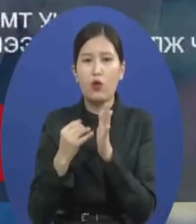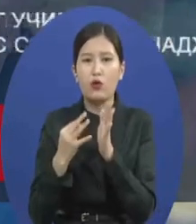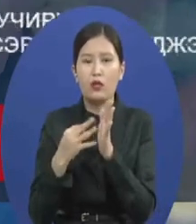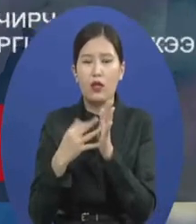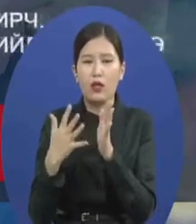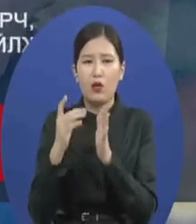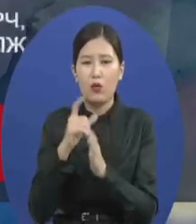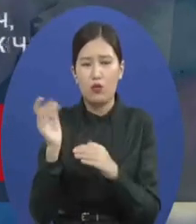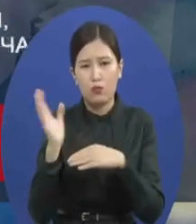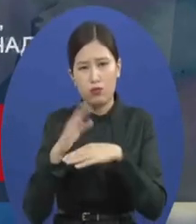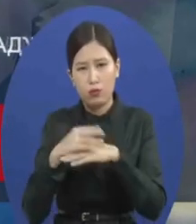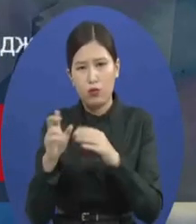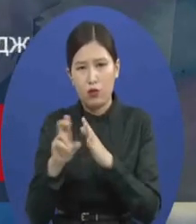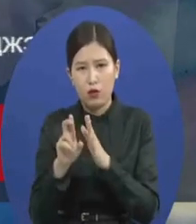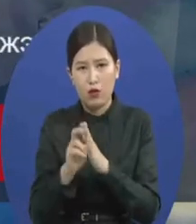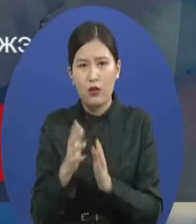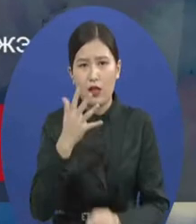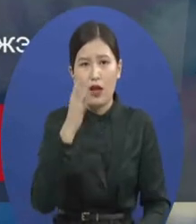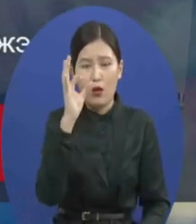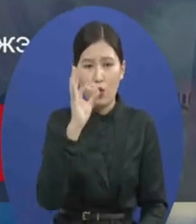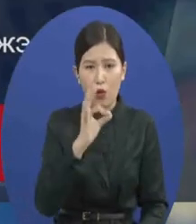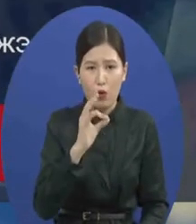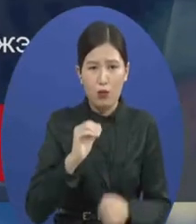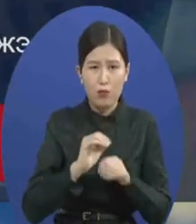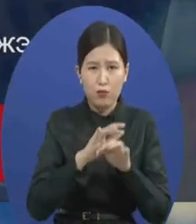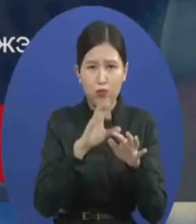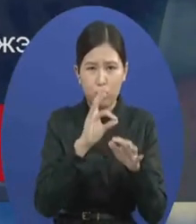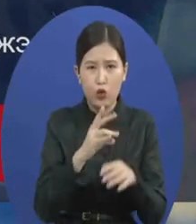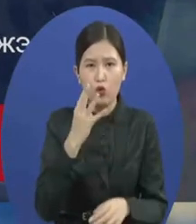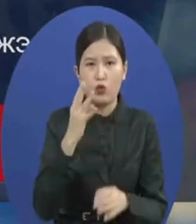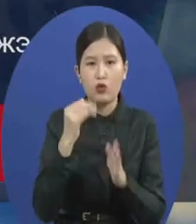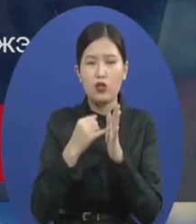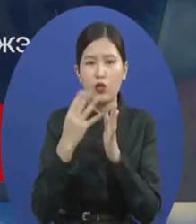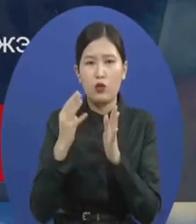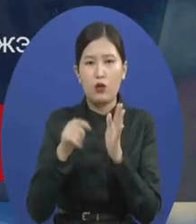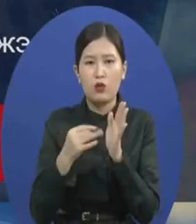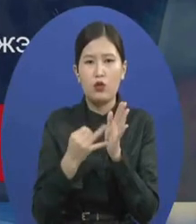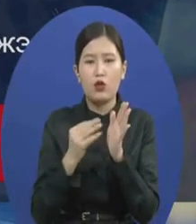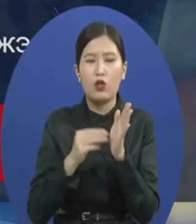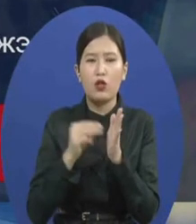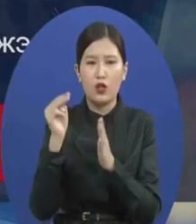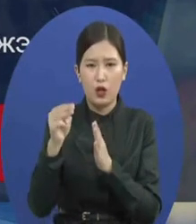эрсдэлтэй. Харин 5% халдвар тархаад 464.7 тэрбум төгрөг